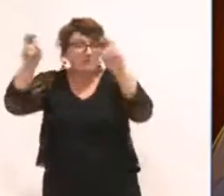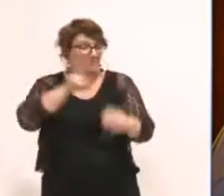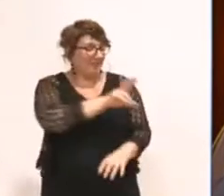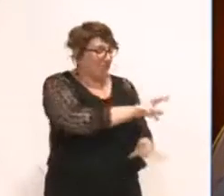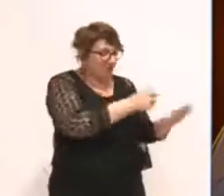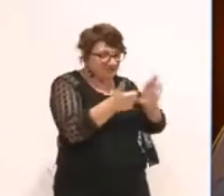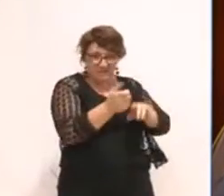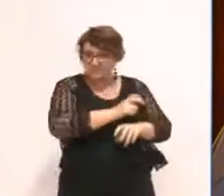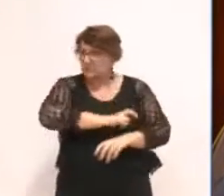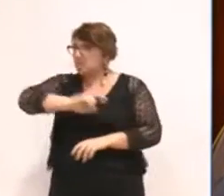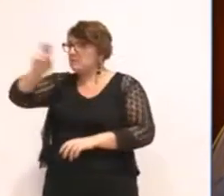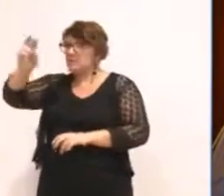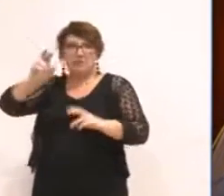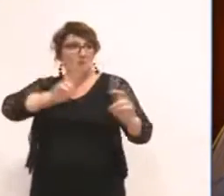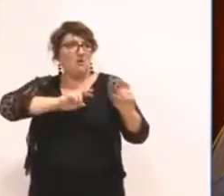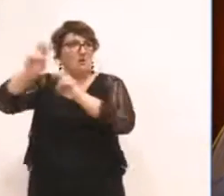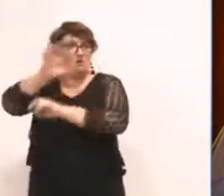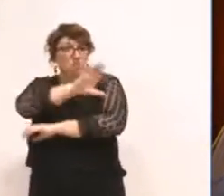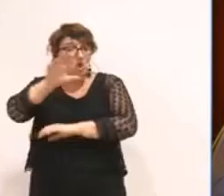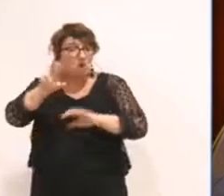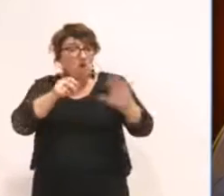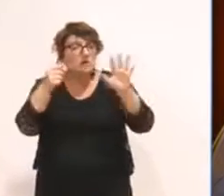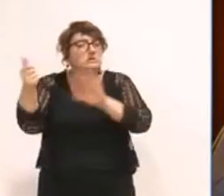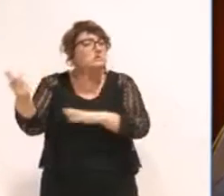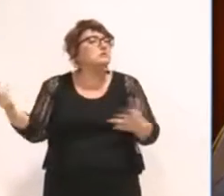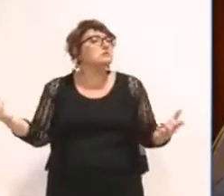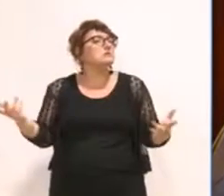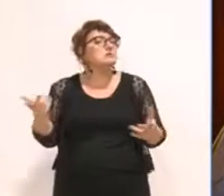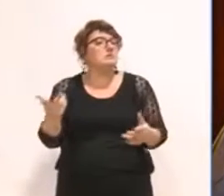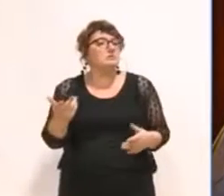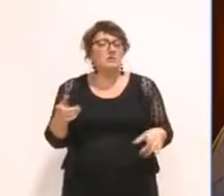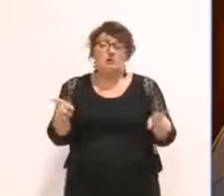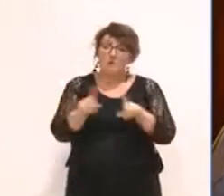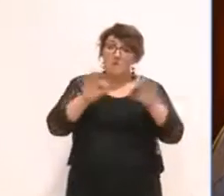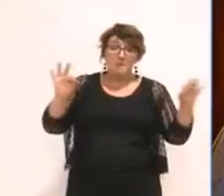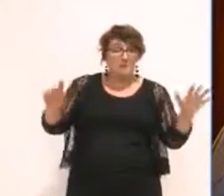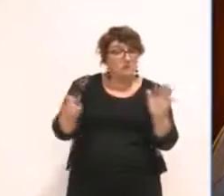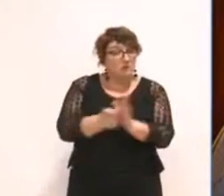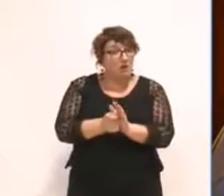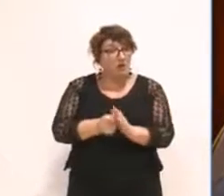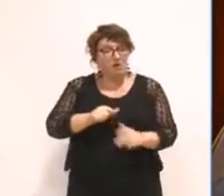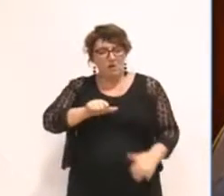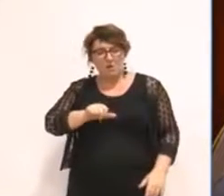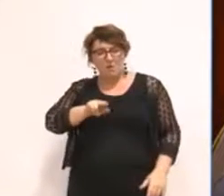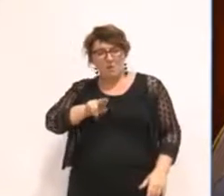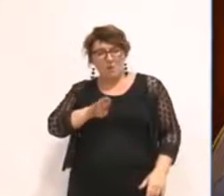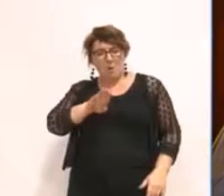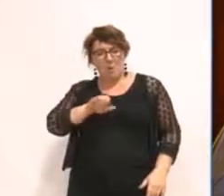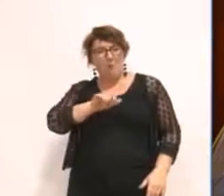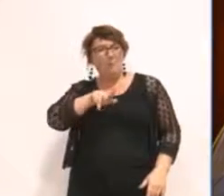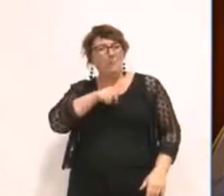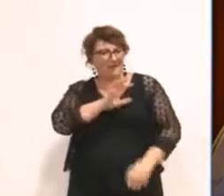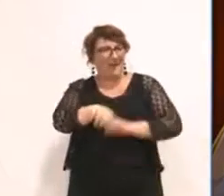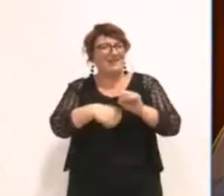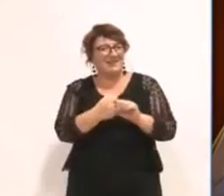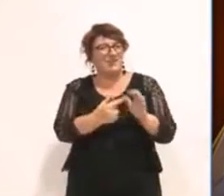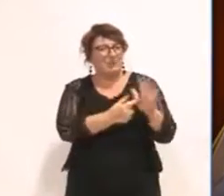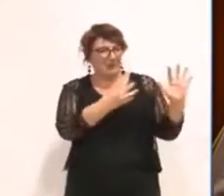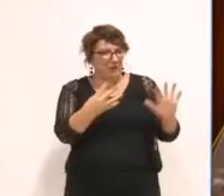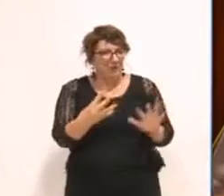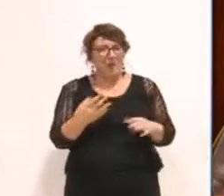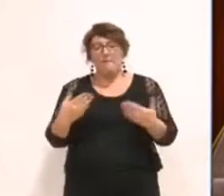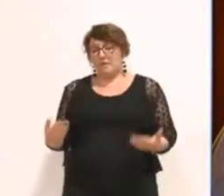ans. Alors qu'au même moment, après Aubagne en 2009, l'agglomération de Niort instaure la gratuité des